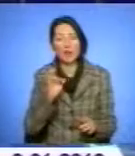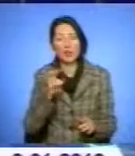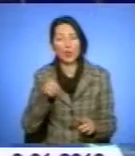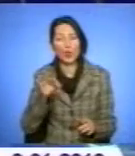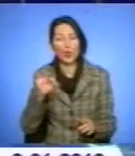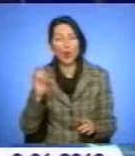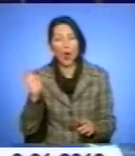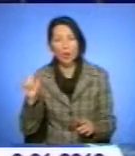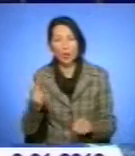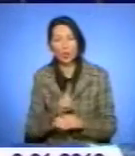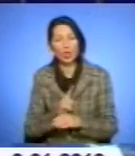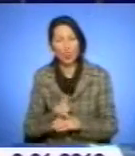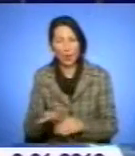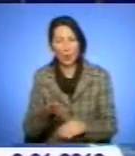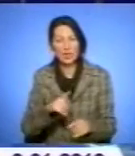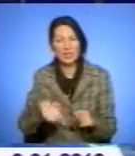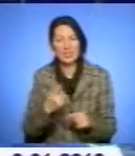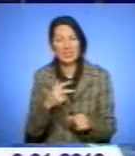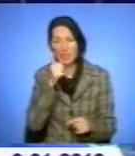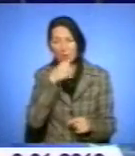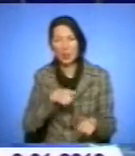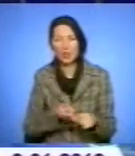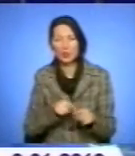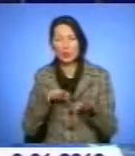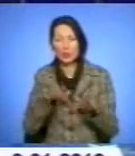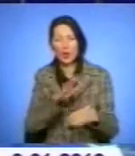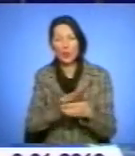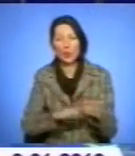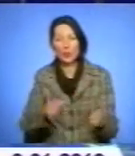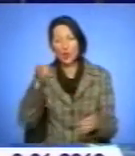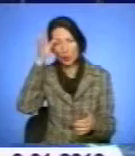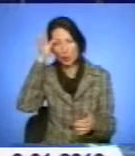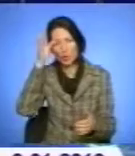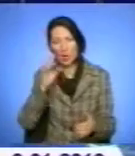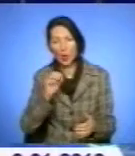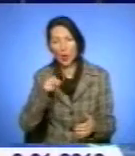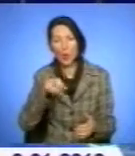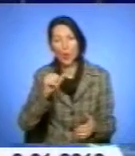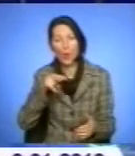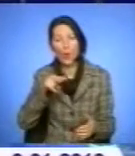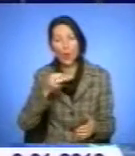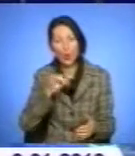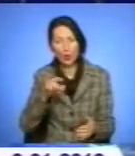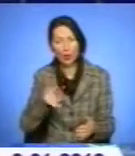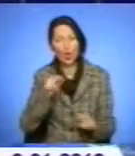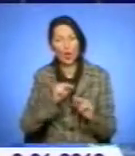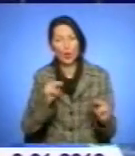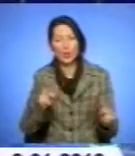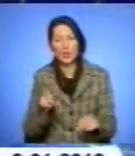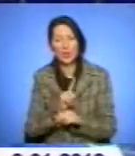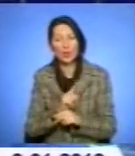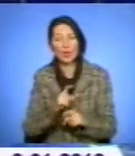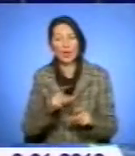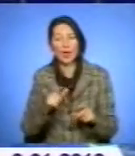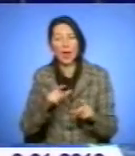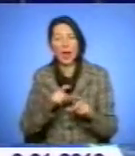У Тернополі через 3 роки ту ж справу продовжив учений Іван Полюй, тоді ще учень Тернопільської гімназії.